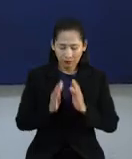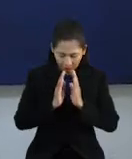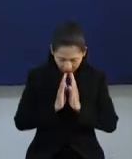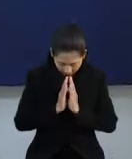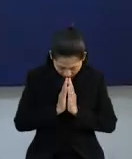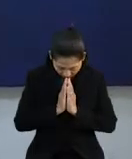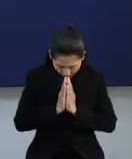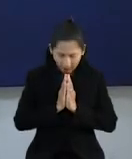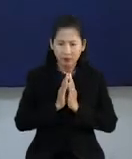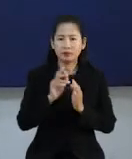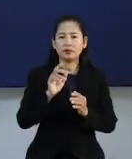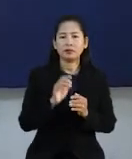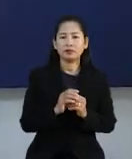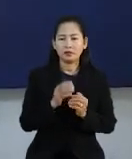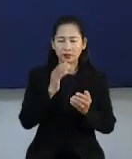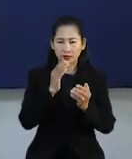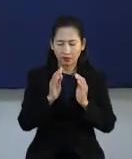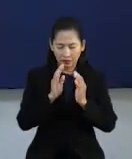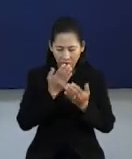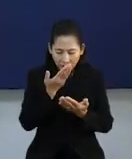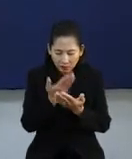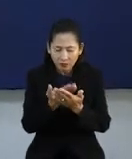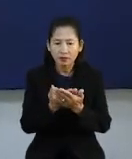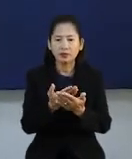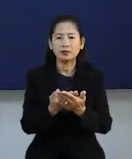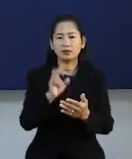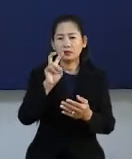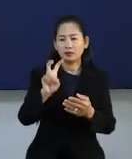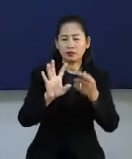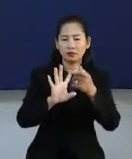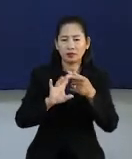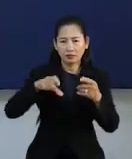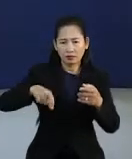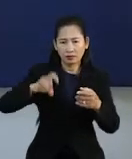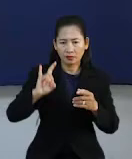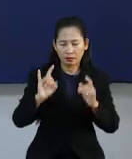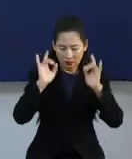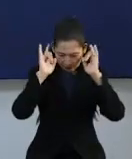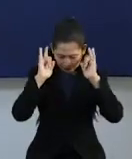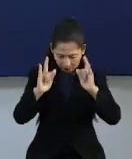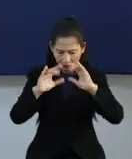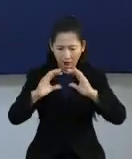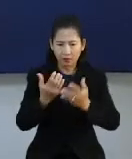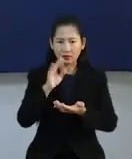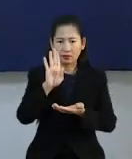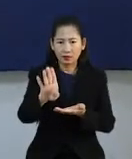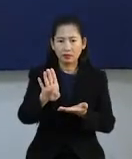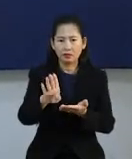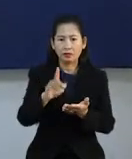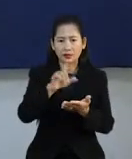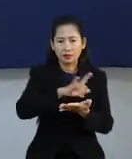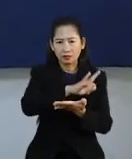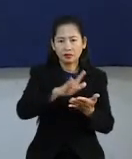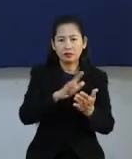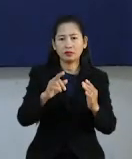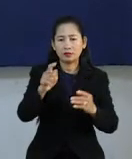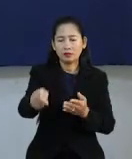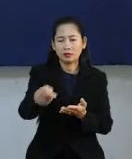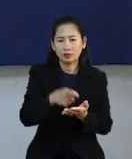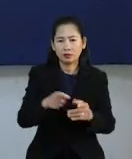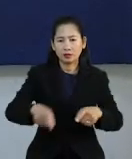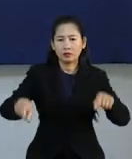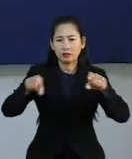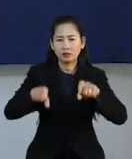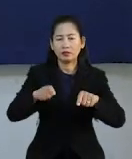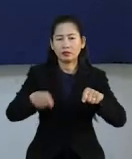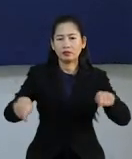chia bát tham nên chúng sống anh nhận cùng cô rub chấm điểm số cho nên chúng chúng một đi sau phong cứ chỉ cùng một điện thoại tiếp buôn này làm tham gia cùng rub cầm cầm cầm bông chín